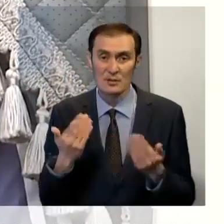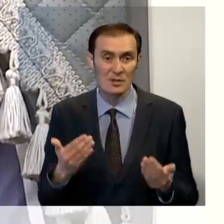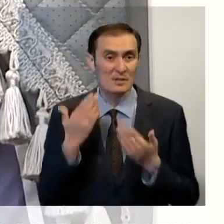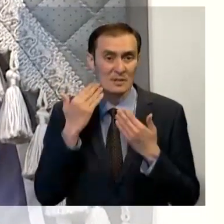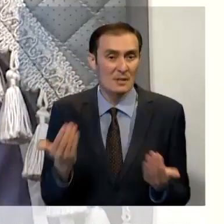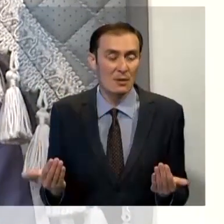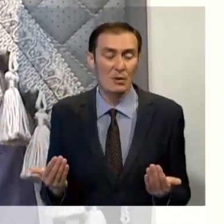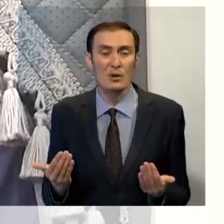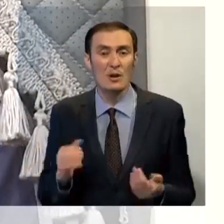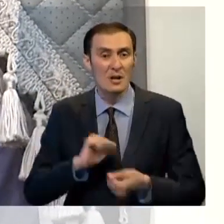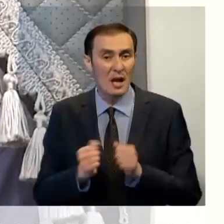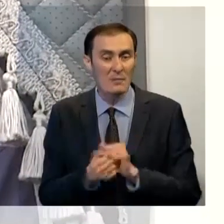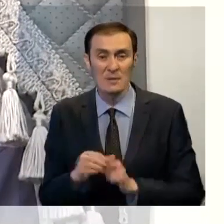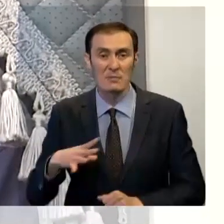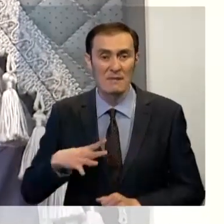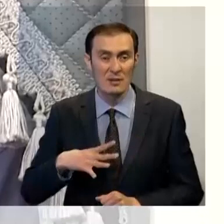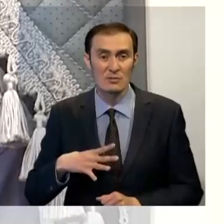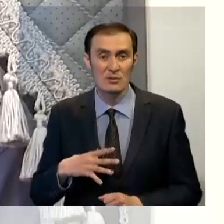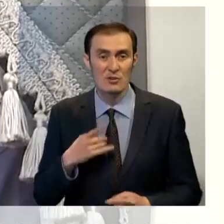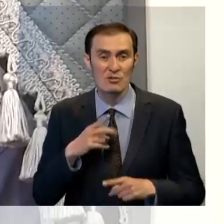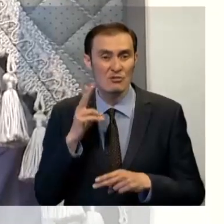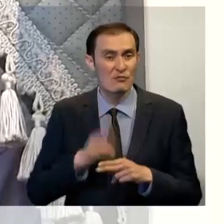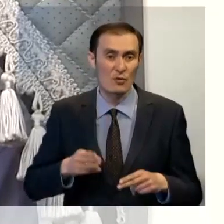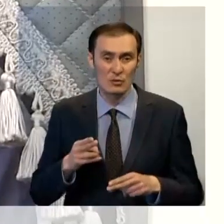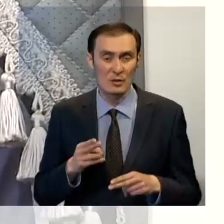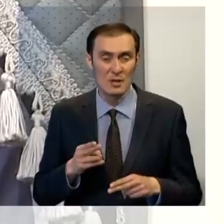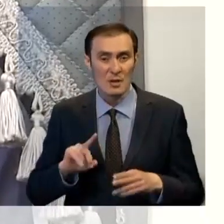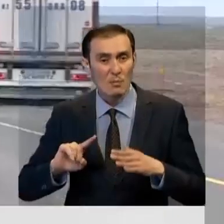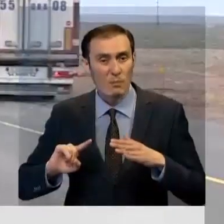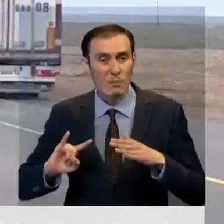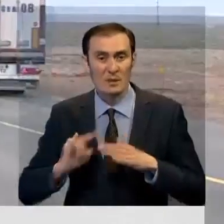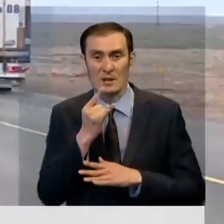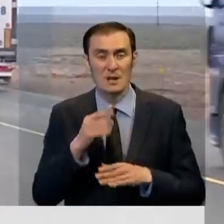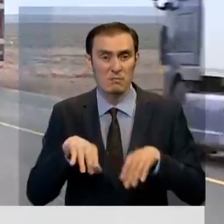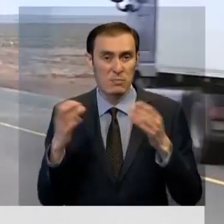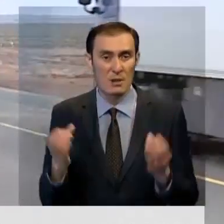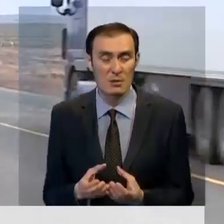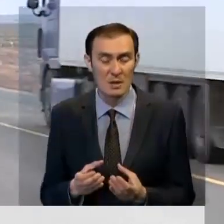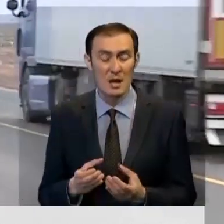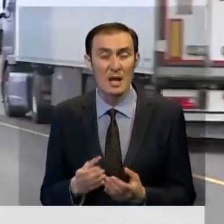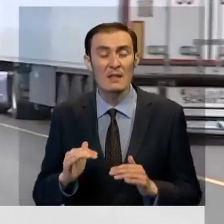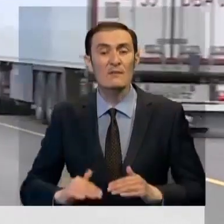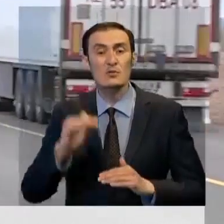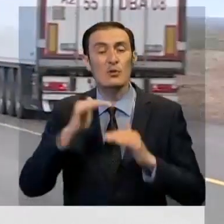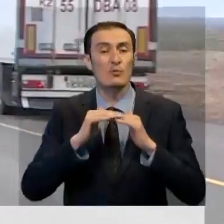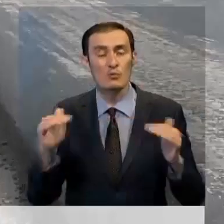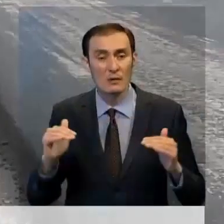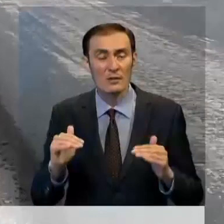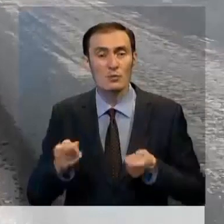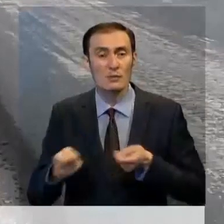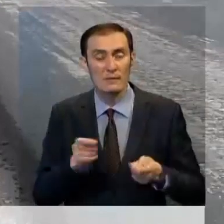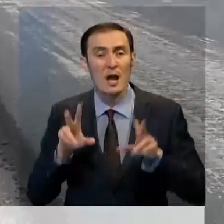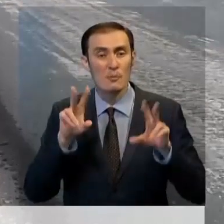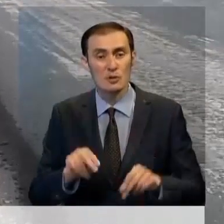но камни бывает, скальник, протыкаешь баллон. А на самых высоких уровнях три года обещают